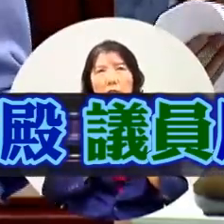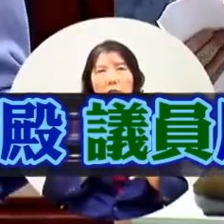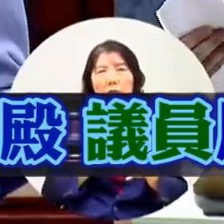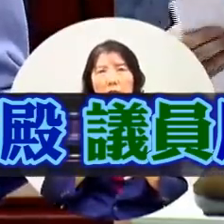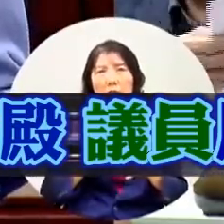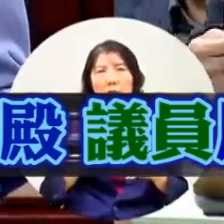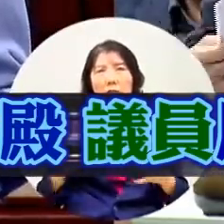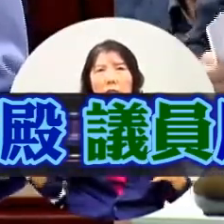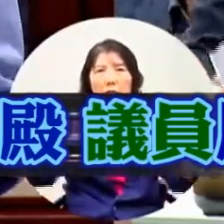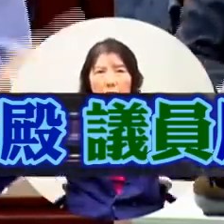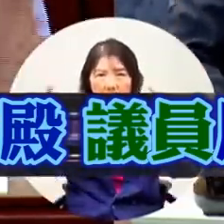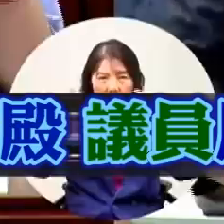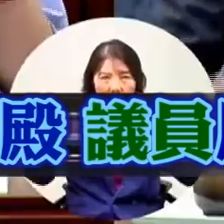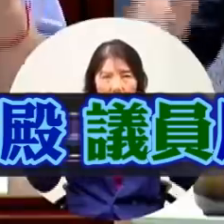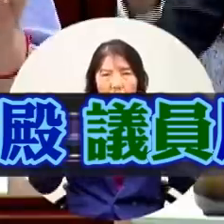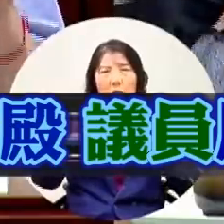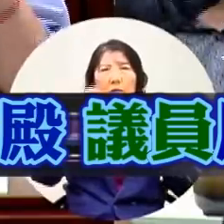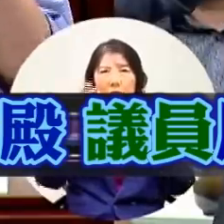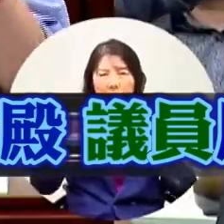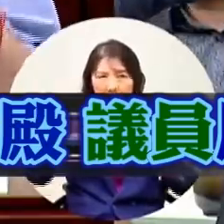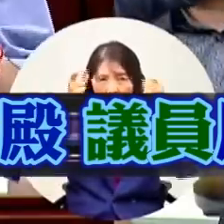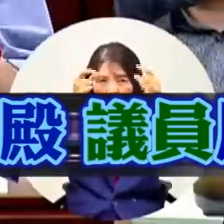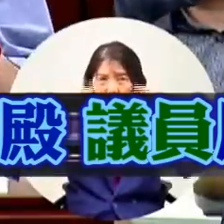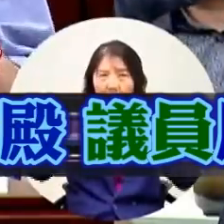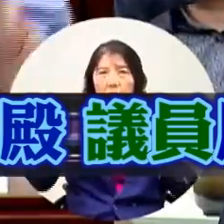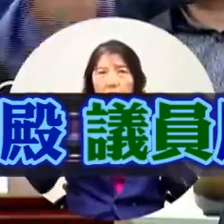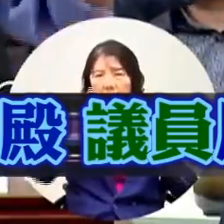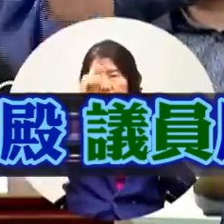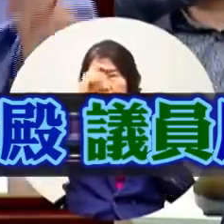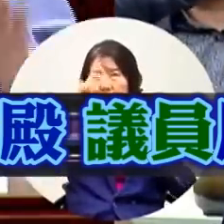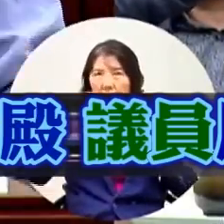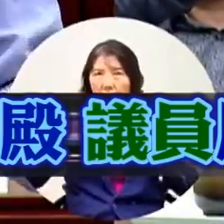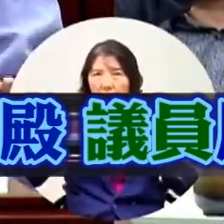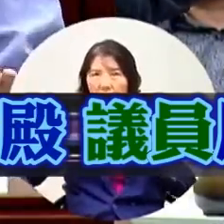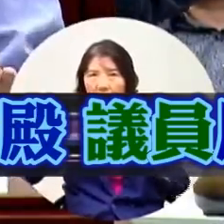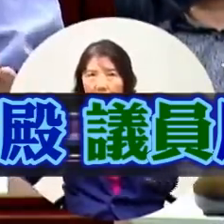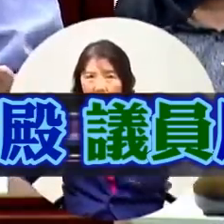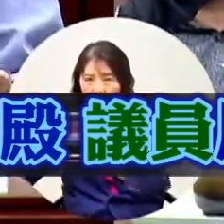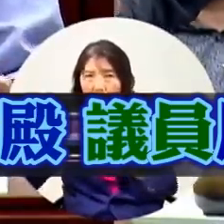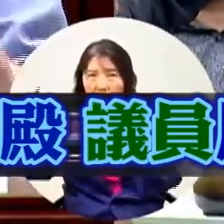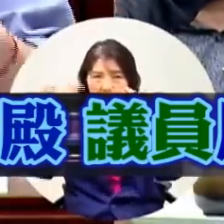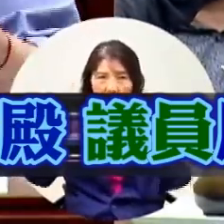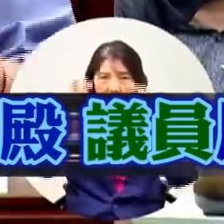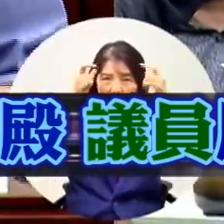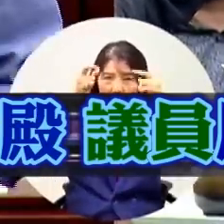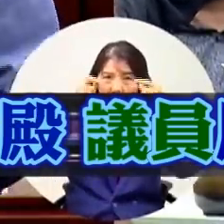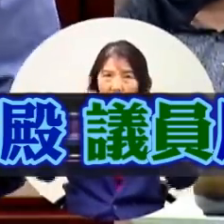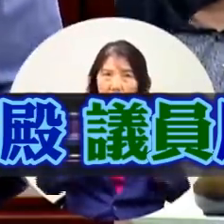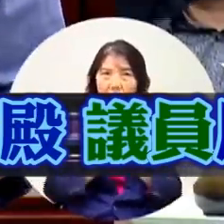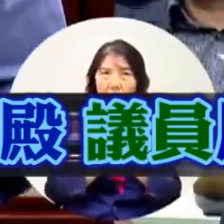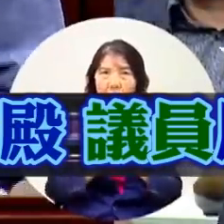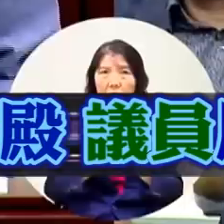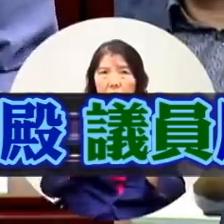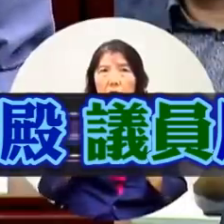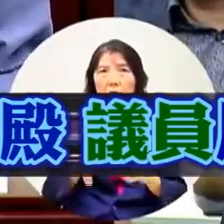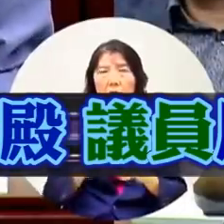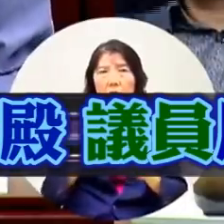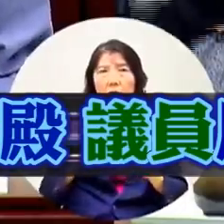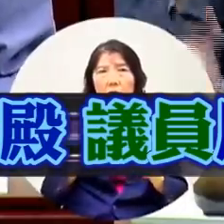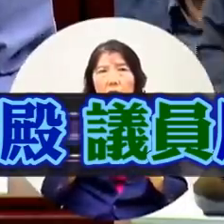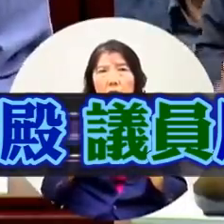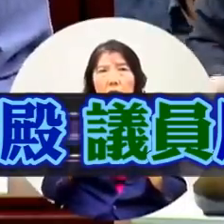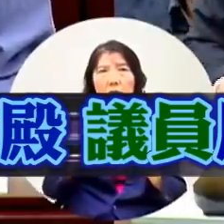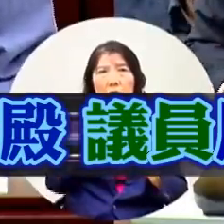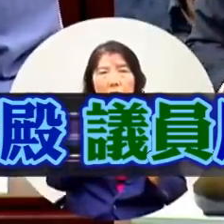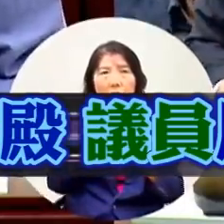集在高雄嘛。 市长， 我们希望全世界 的 商人要来高雄嘛， 推广资金 就好。所以你现在上来就找这一点